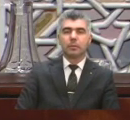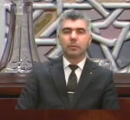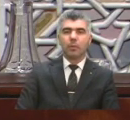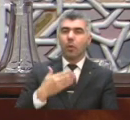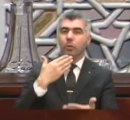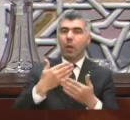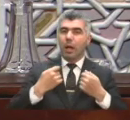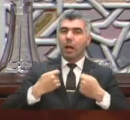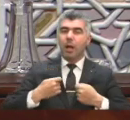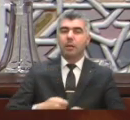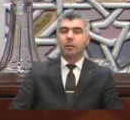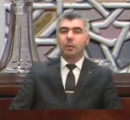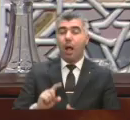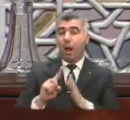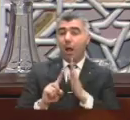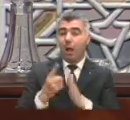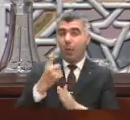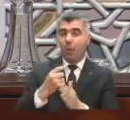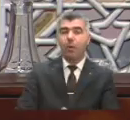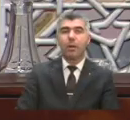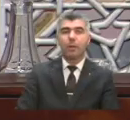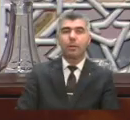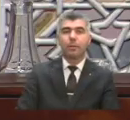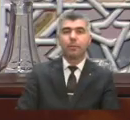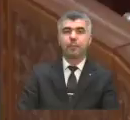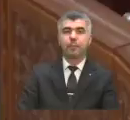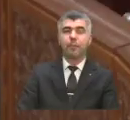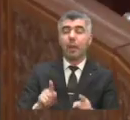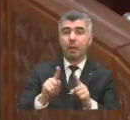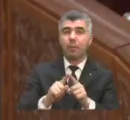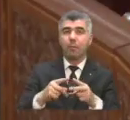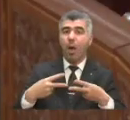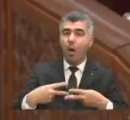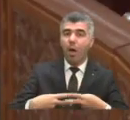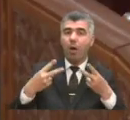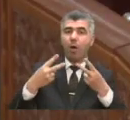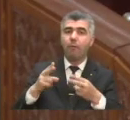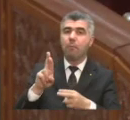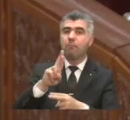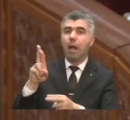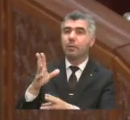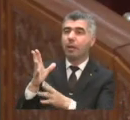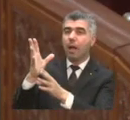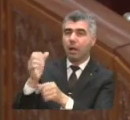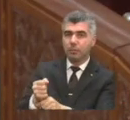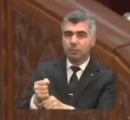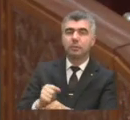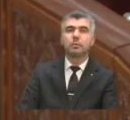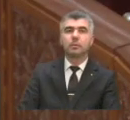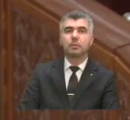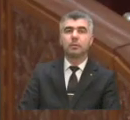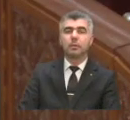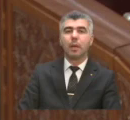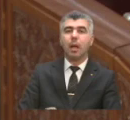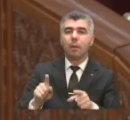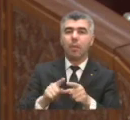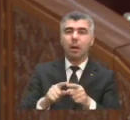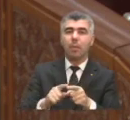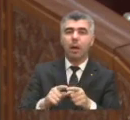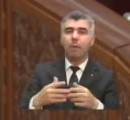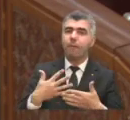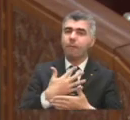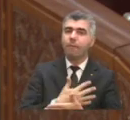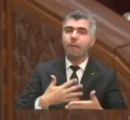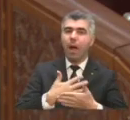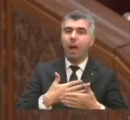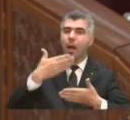إذ أولا بعد هذا الخبر اللي تم إعلانه من طرف سيدنا الله ينصرو اللي فرح المغاربة كلهم،